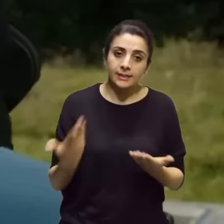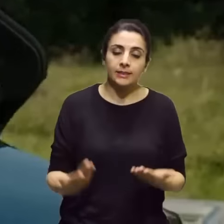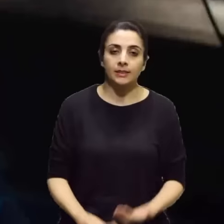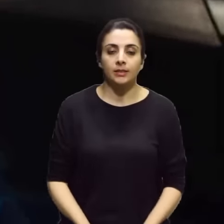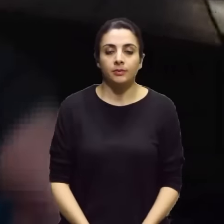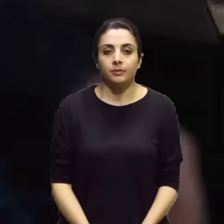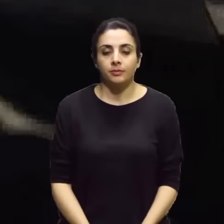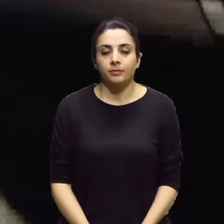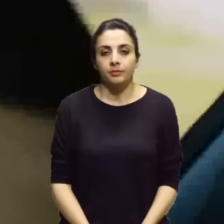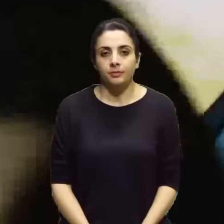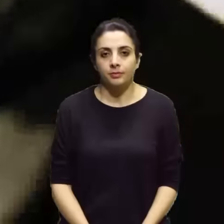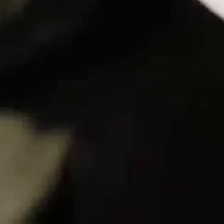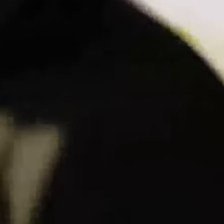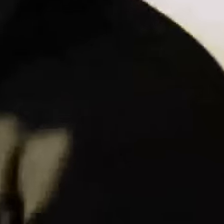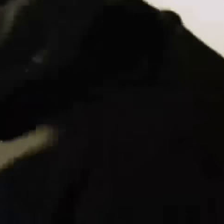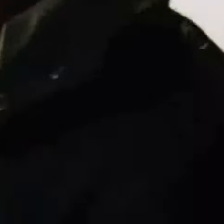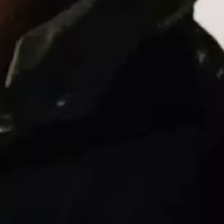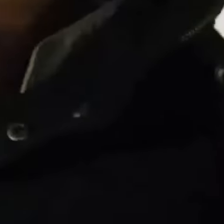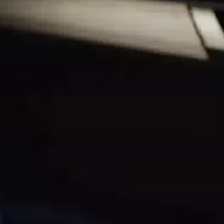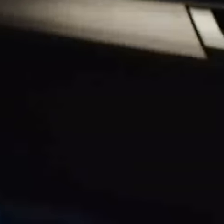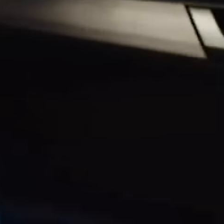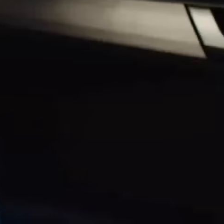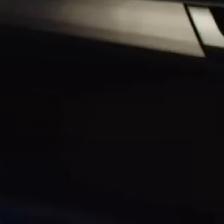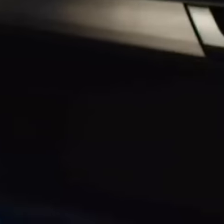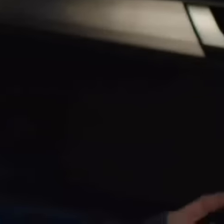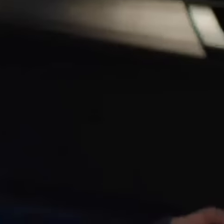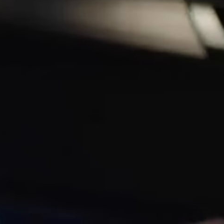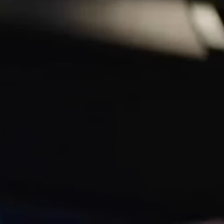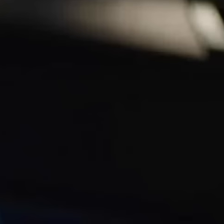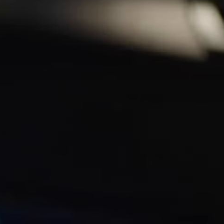Sinan depresif asabi. Zeyno'nun yanına arka koltuğa oturdu.